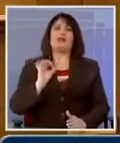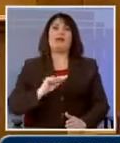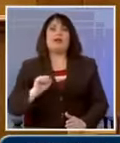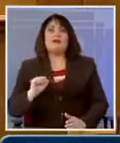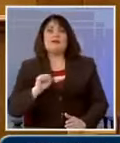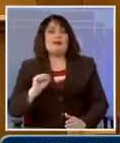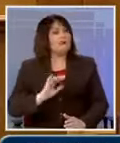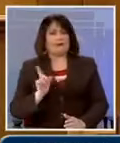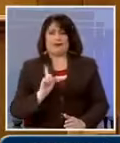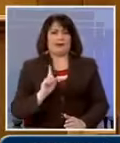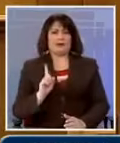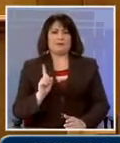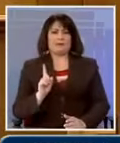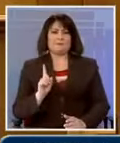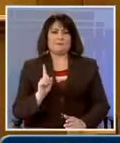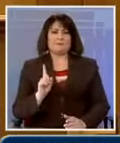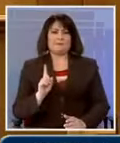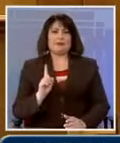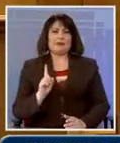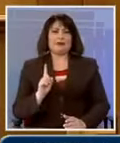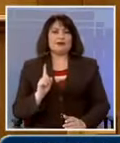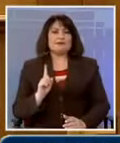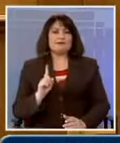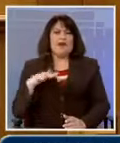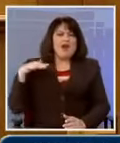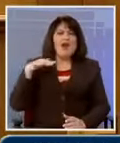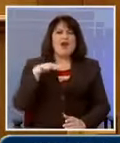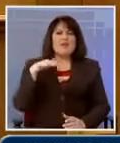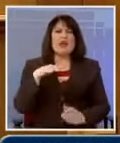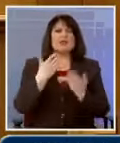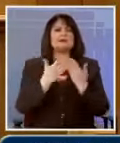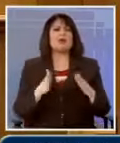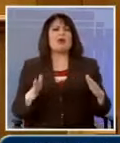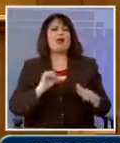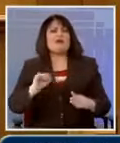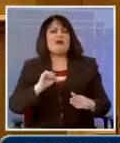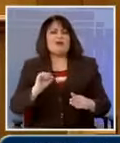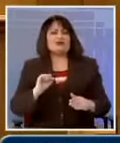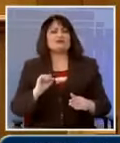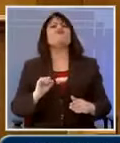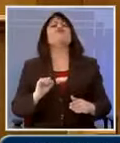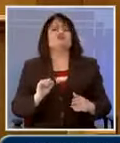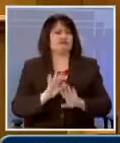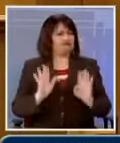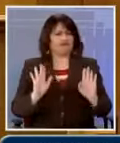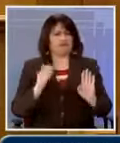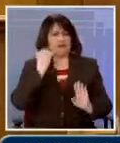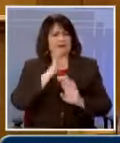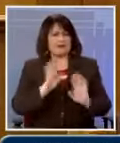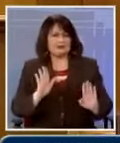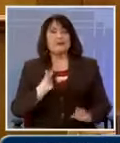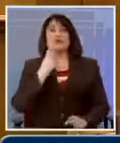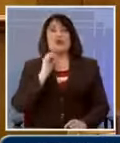τρομοκρατήθηκε, δεν υπέκυψε στις απειλές και στην προπαγάνδα του φόβου, γιατί